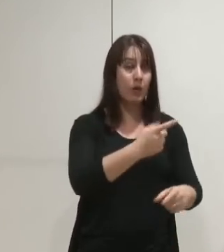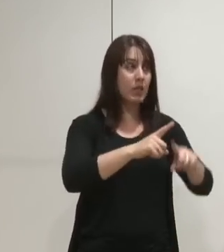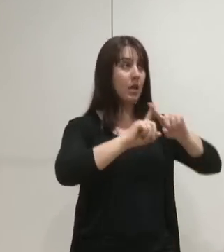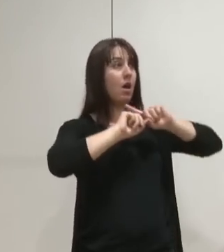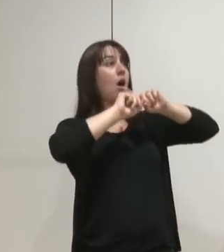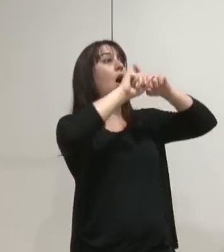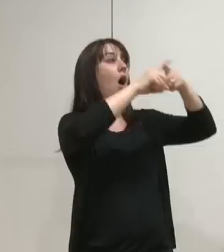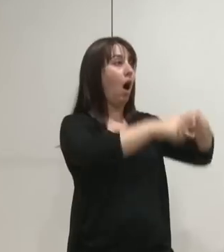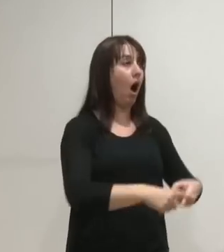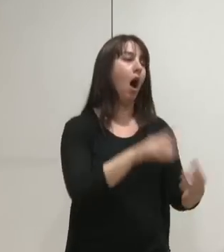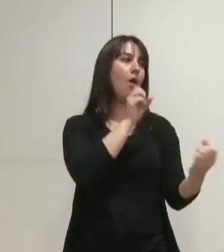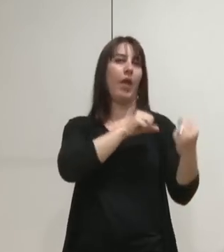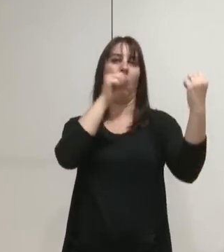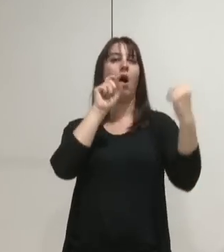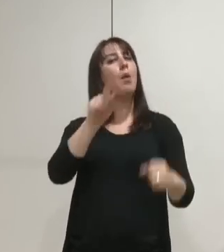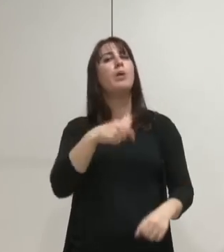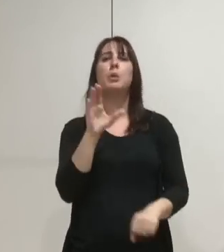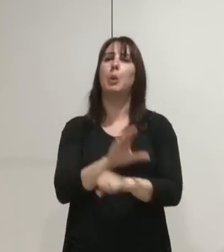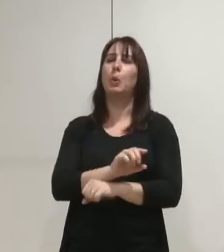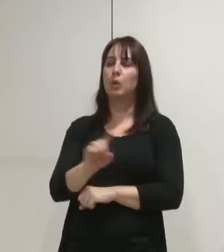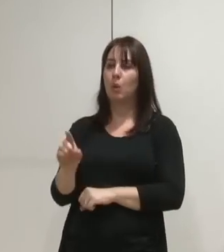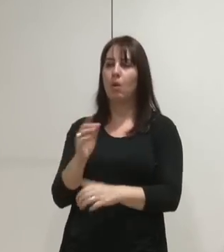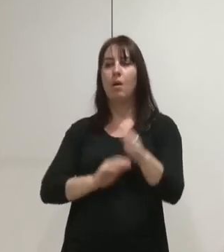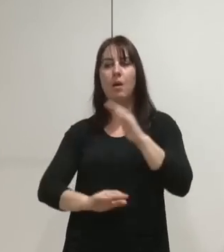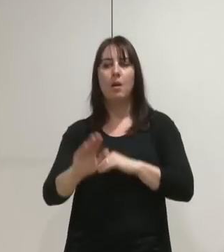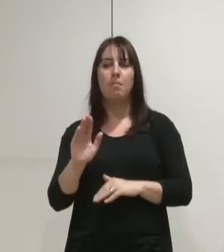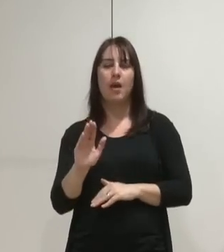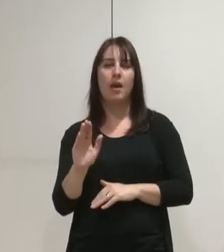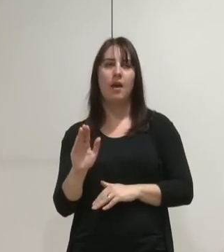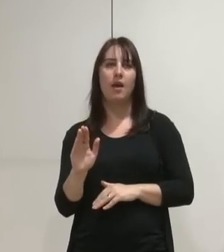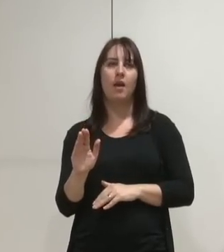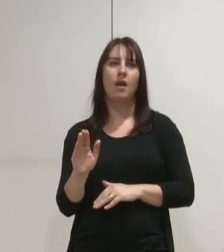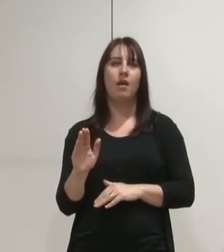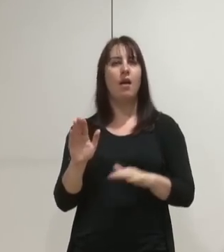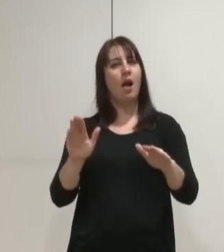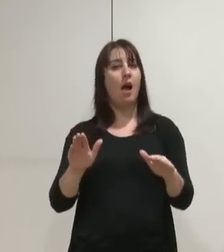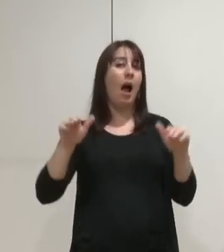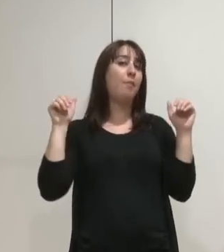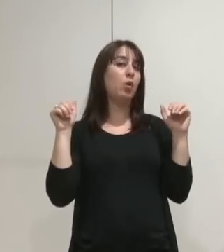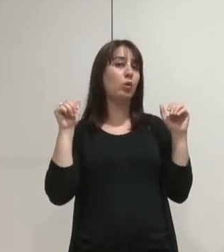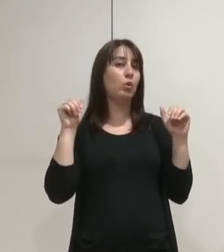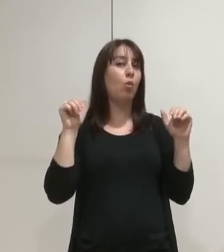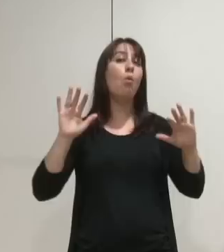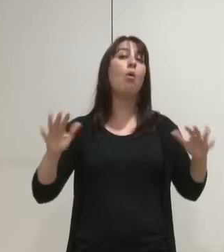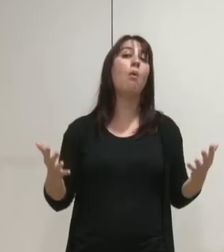donc nous nous opposerons pas évidemment et en même temps notre abstention s'explique à la fois par ce temps